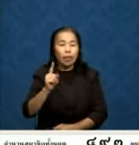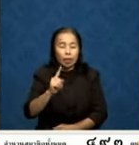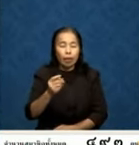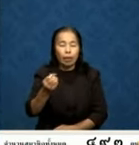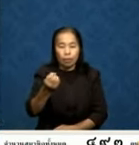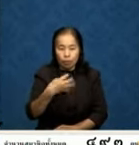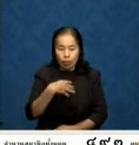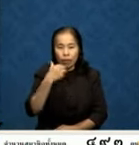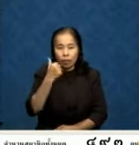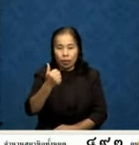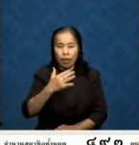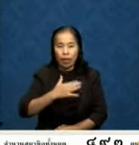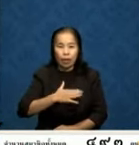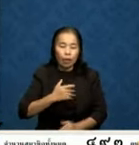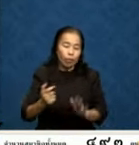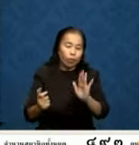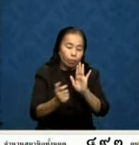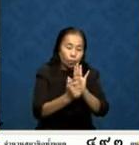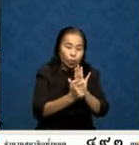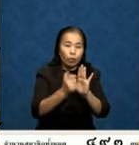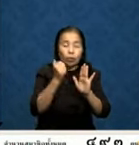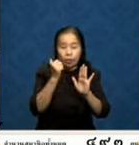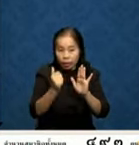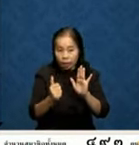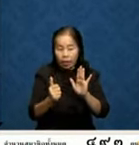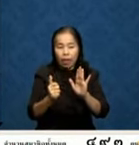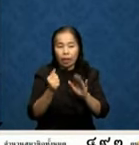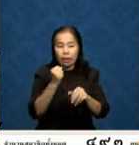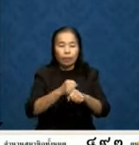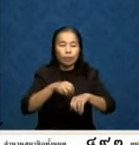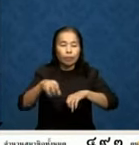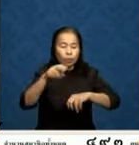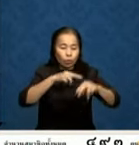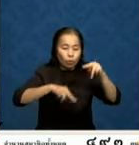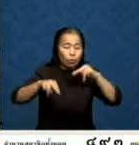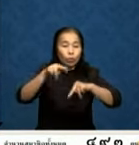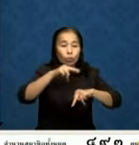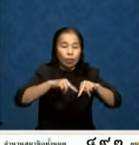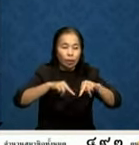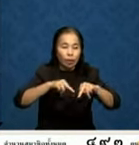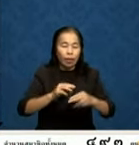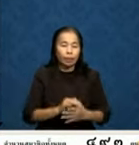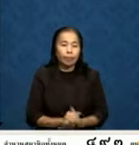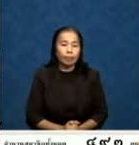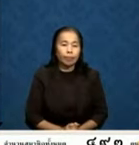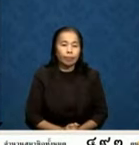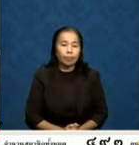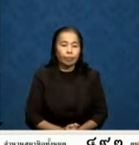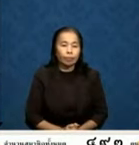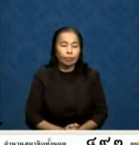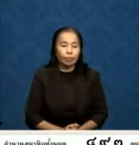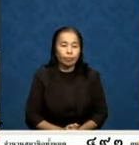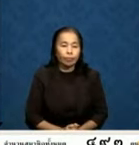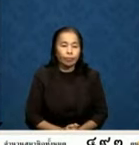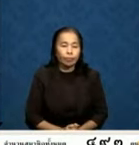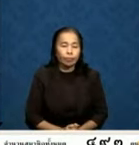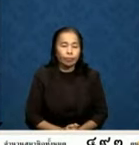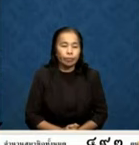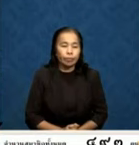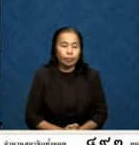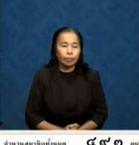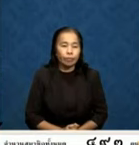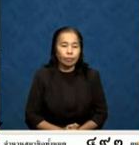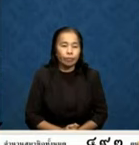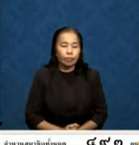ได้นำมากำหนดในส่วนการกำกับดูแลในส่วนนี้ต่อไปนะครับแล้วก็จริงๆแล้วเนี่ยนะครับเรื่อง